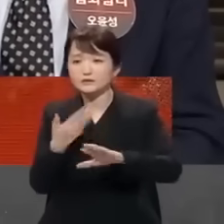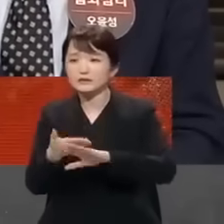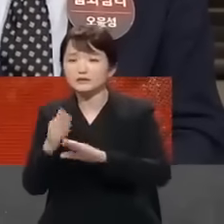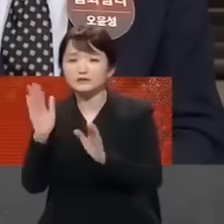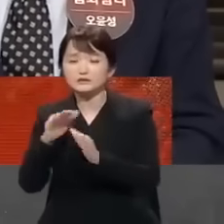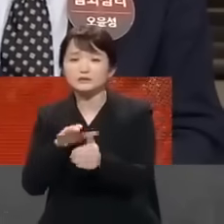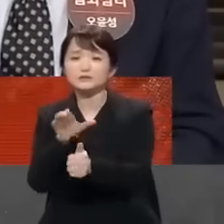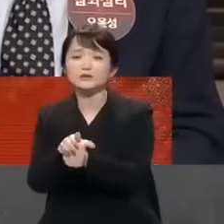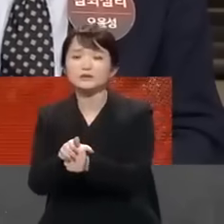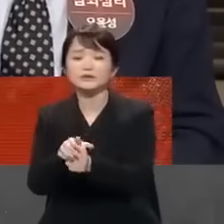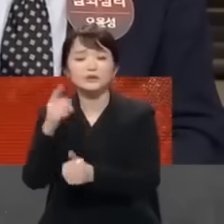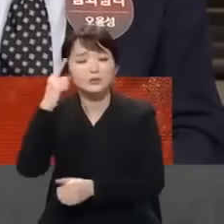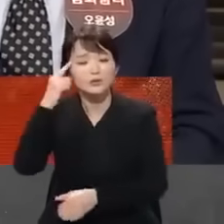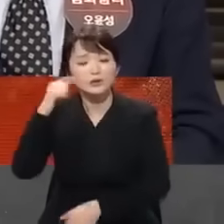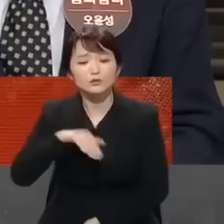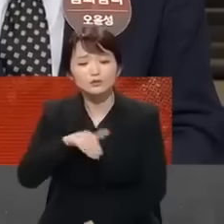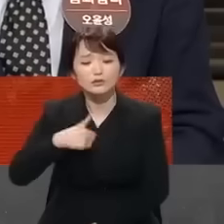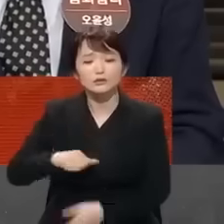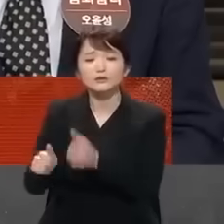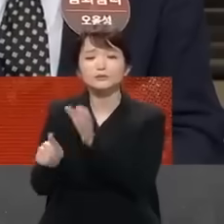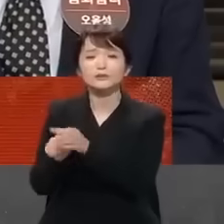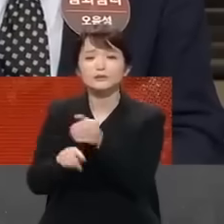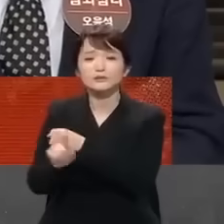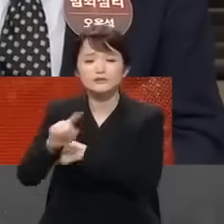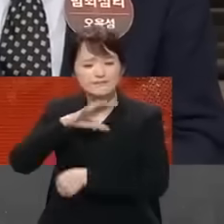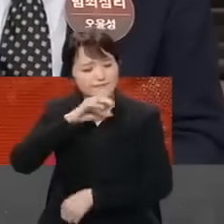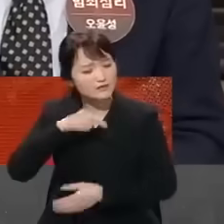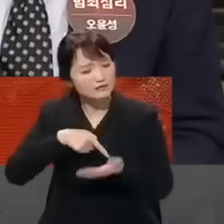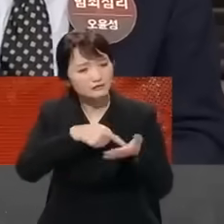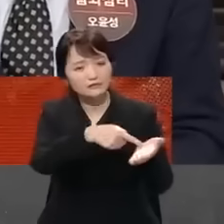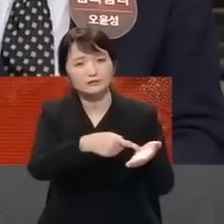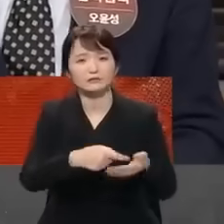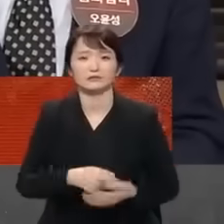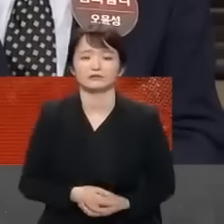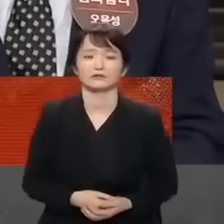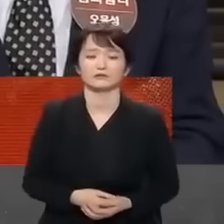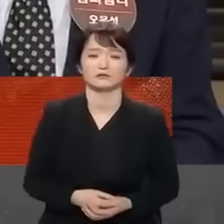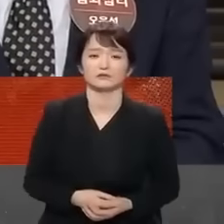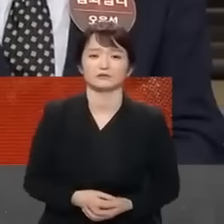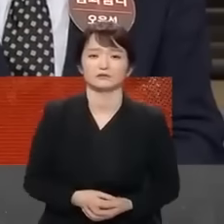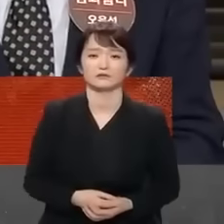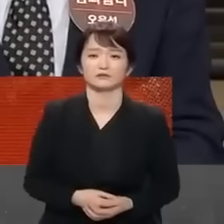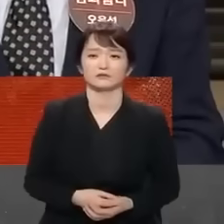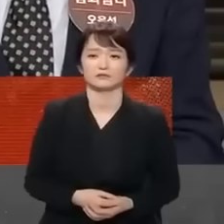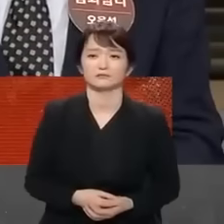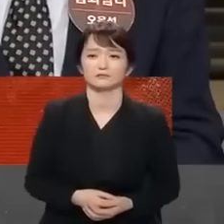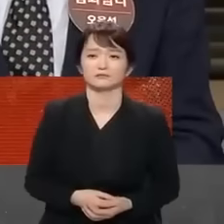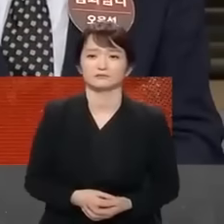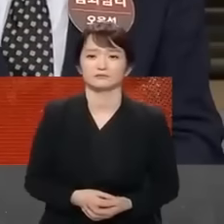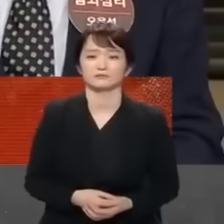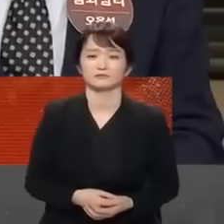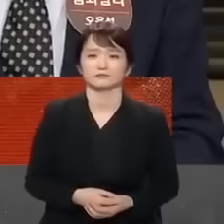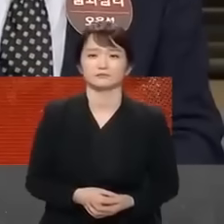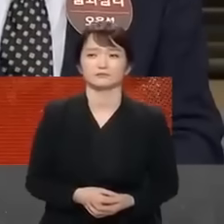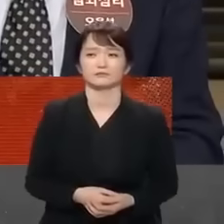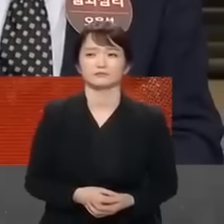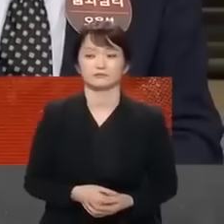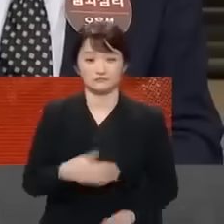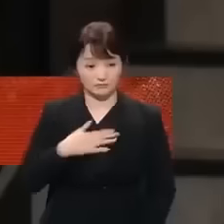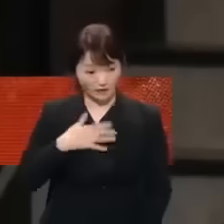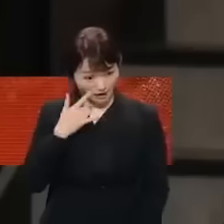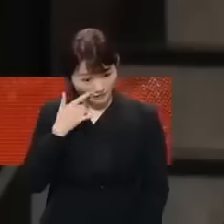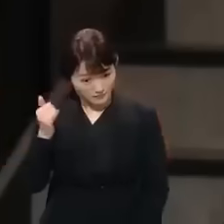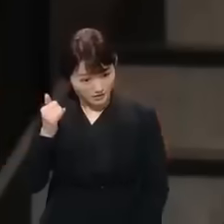해야 되는데 우리 아들이 하냐 뭐 이런 식으로 이제 민원을 갖다가 냈었고 그리고 이제 실제로는 내가 학 부모냐